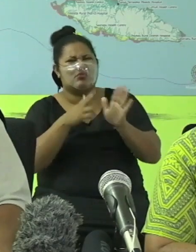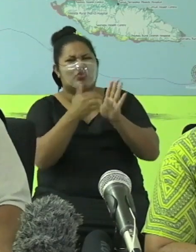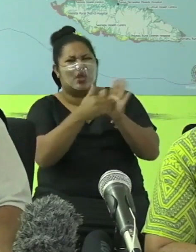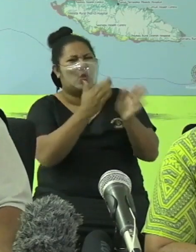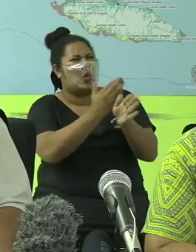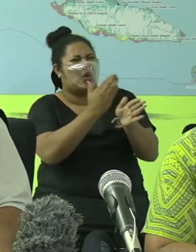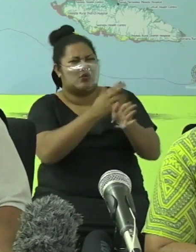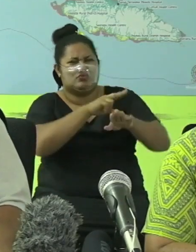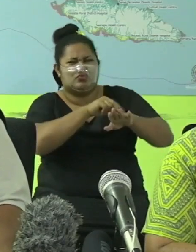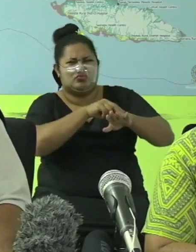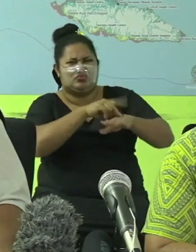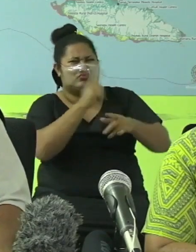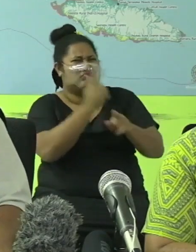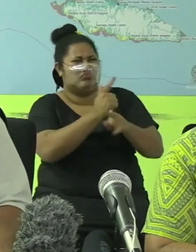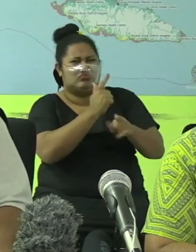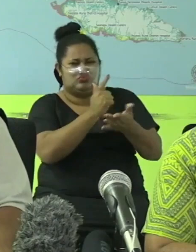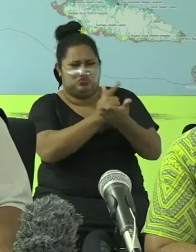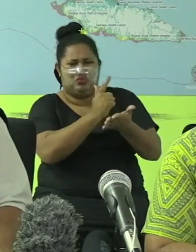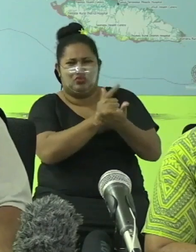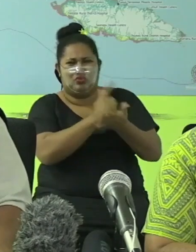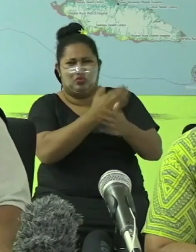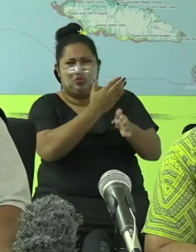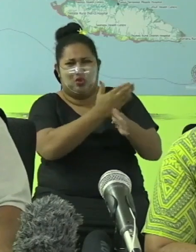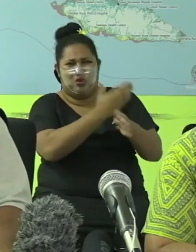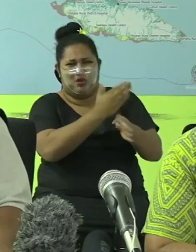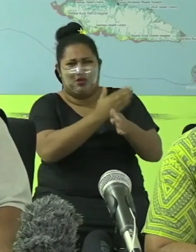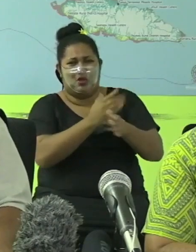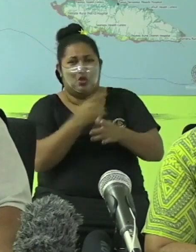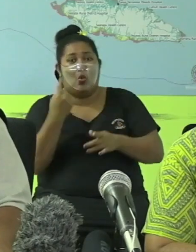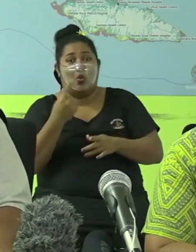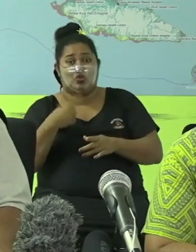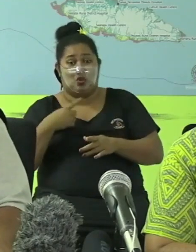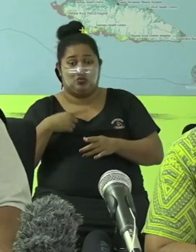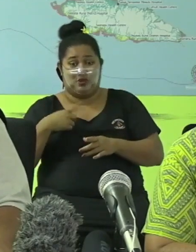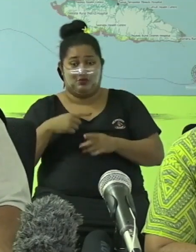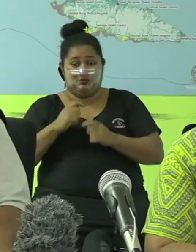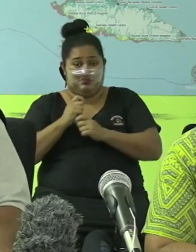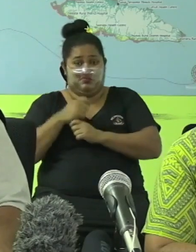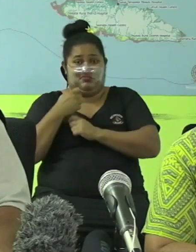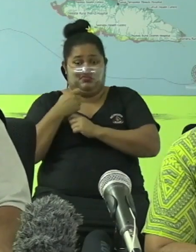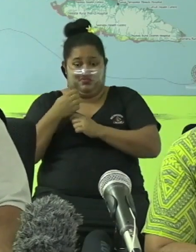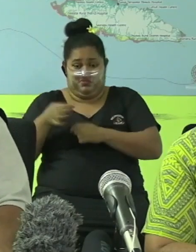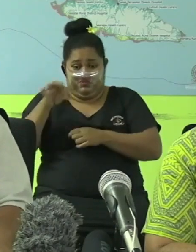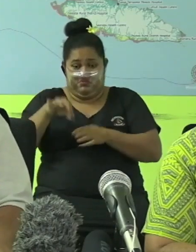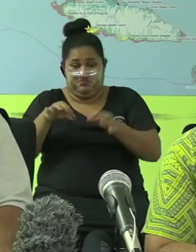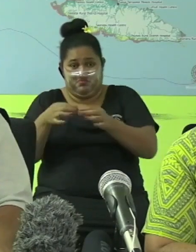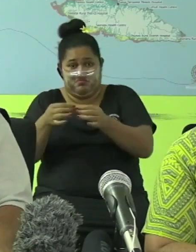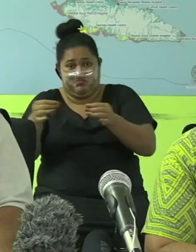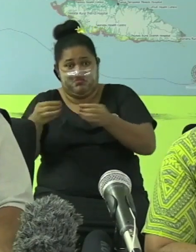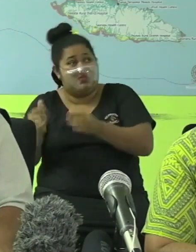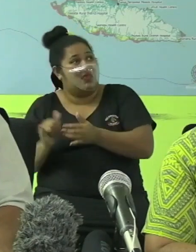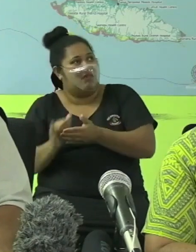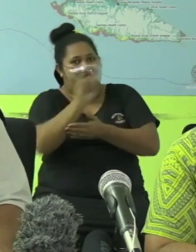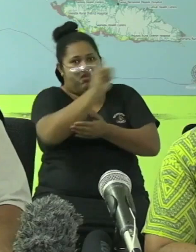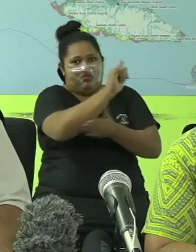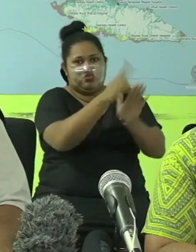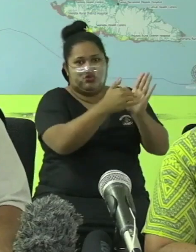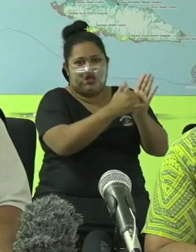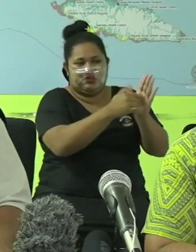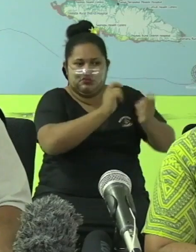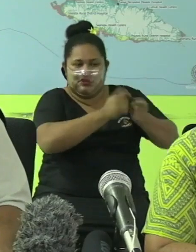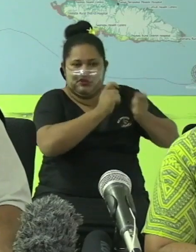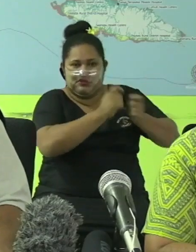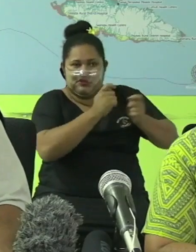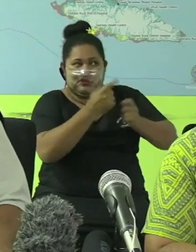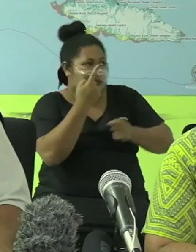vesi e whamai ran ngia kako specimens po le are kako variants o le sifuru lipa lea na